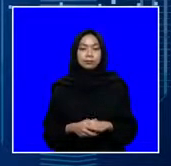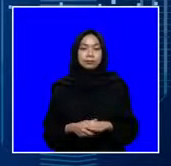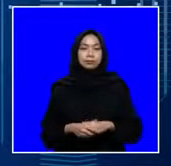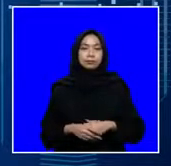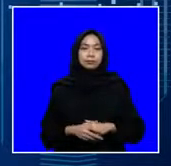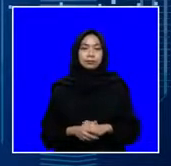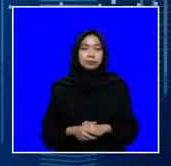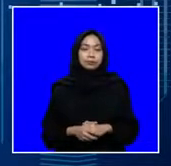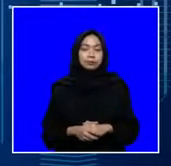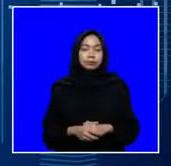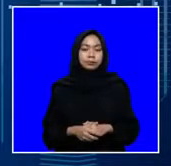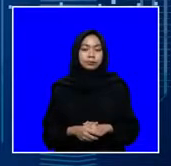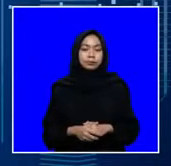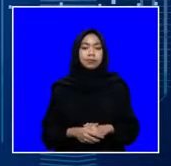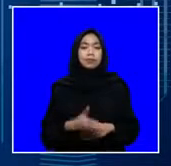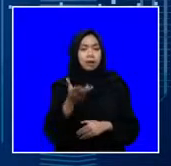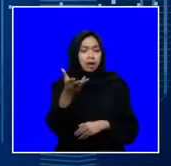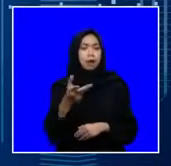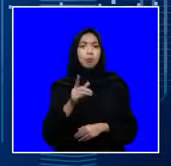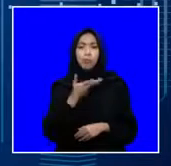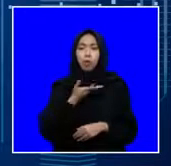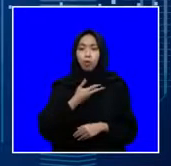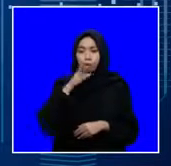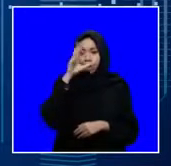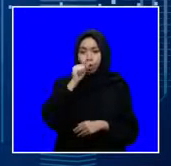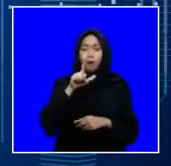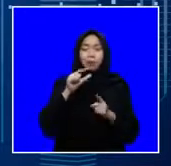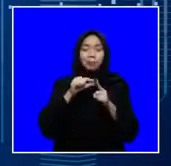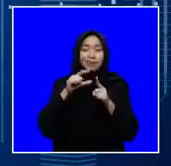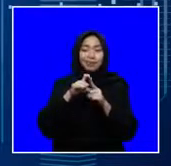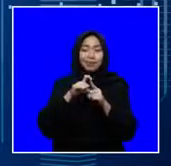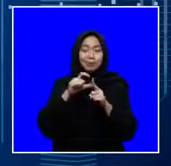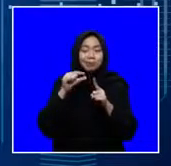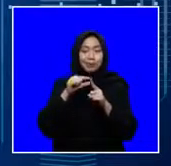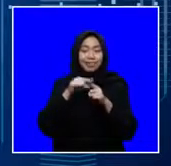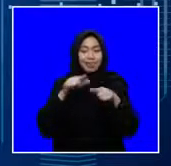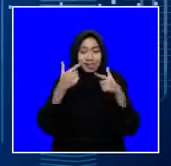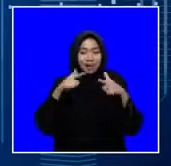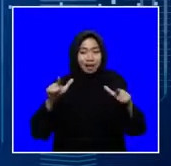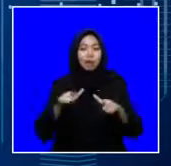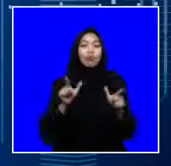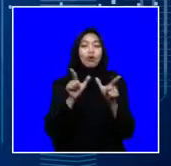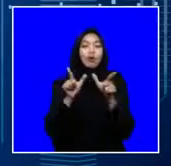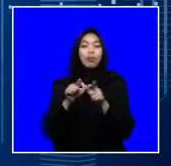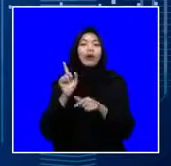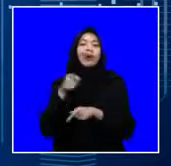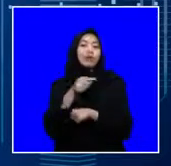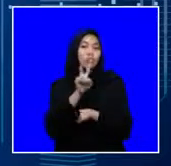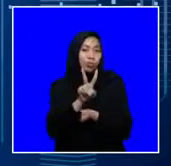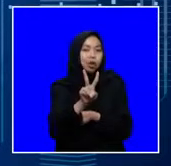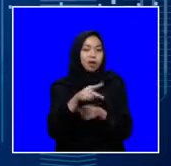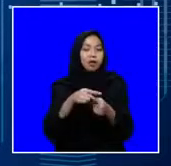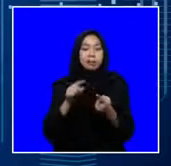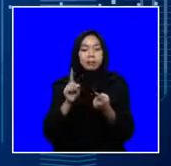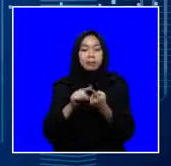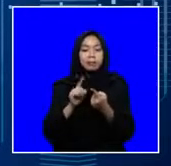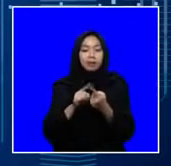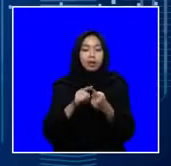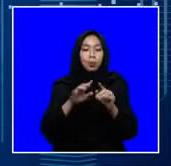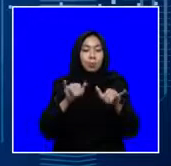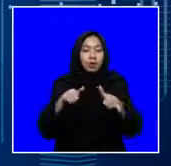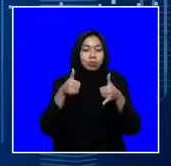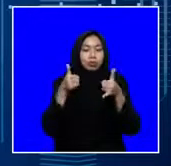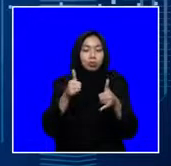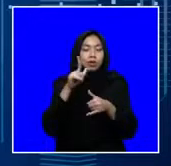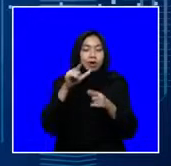Kalau Anda ingin mencari informasi lebih lengkap, Anda bisa mengunjungi dua website, bisa mengunjungi di